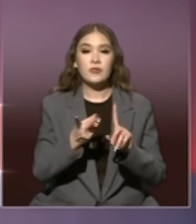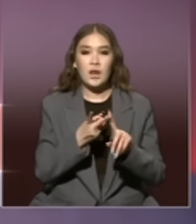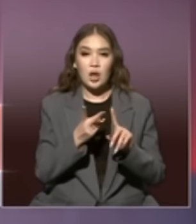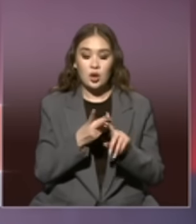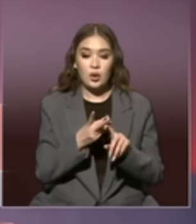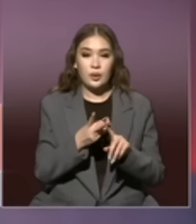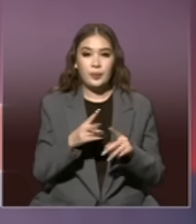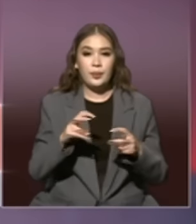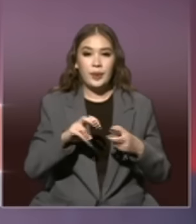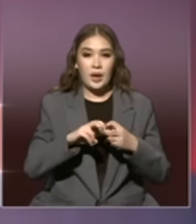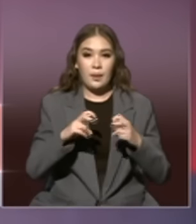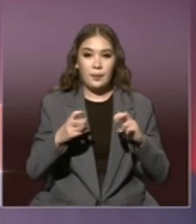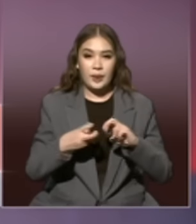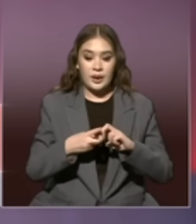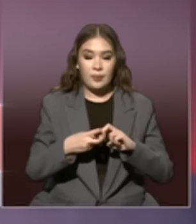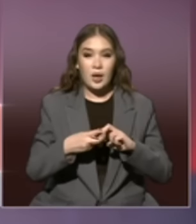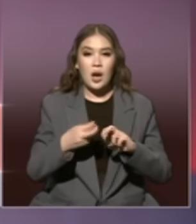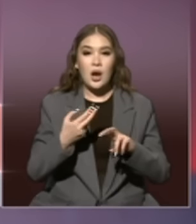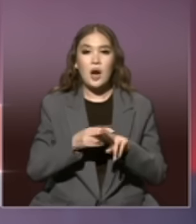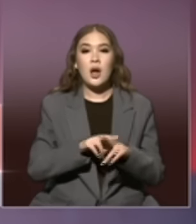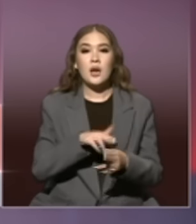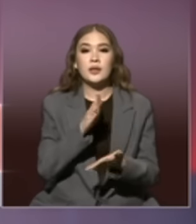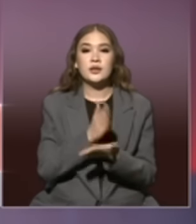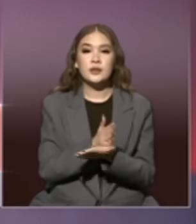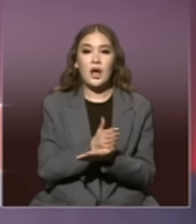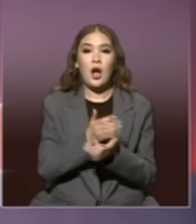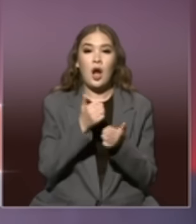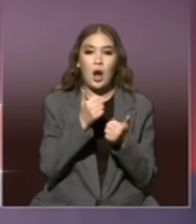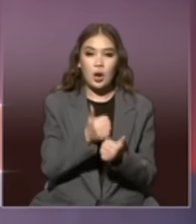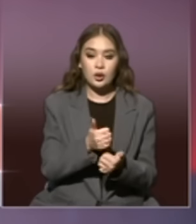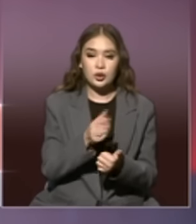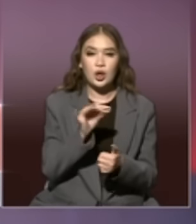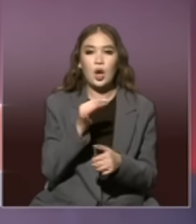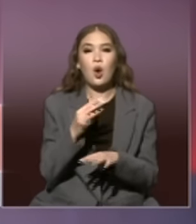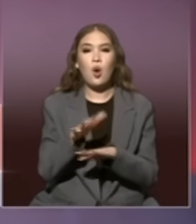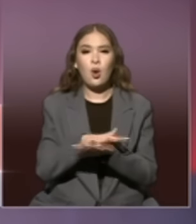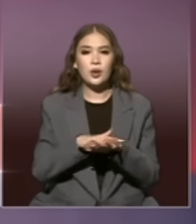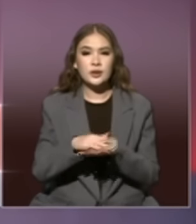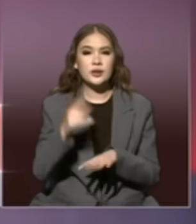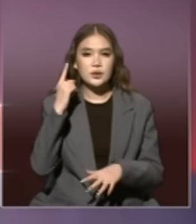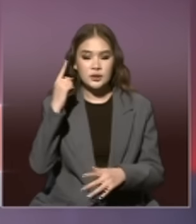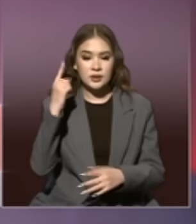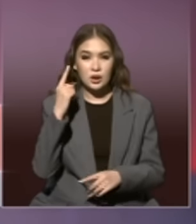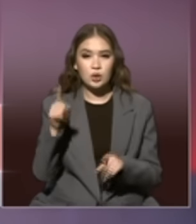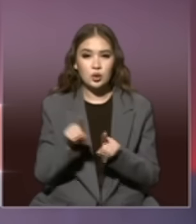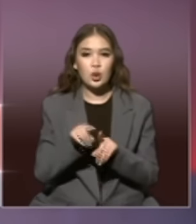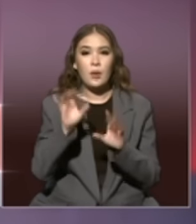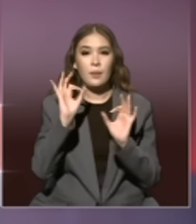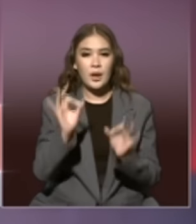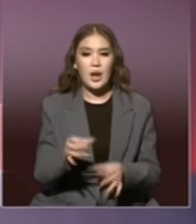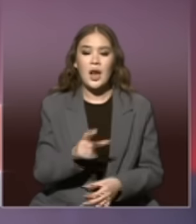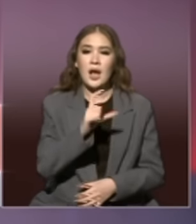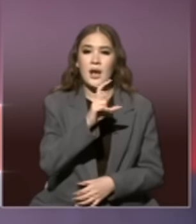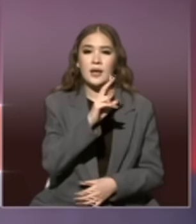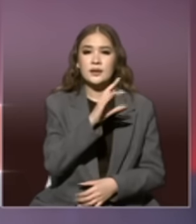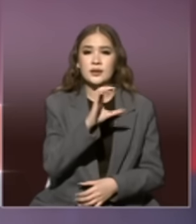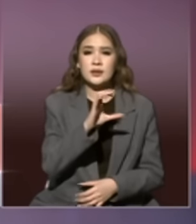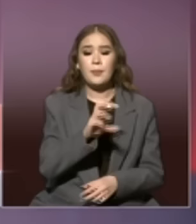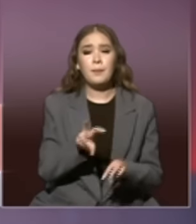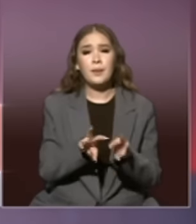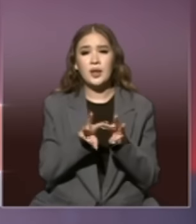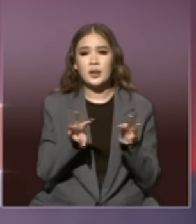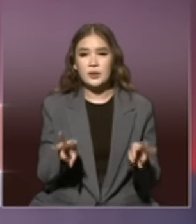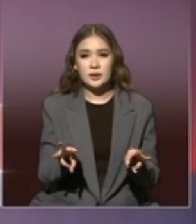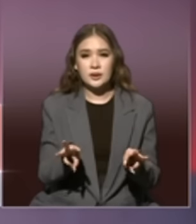отырық қой енді, жақсылығы да бар енді, қоғамның естігені де дұрыс бар ғой. Әрбір экс-министр болсаң да, или